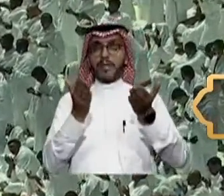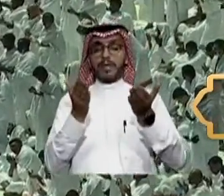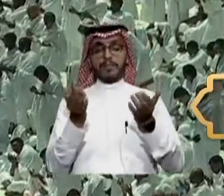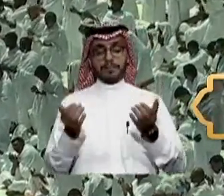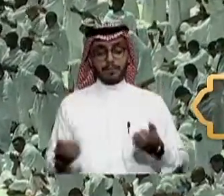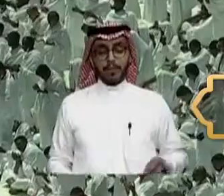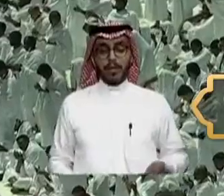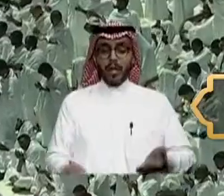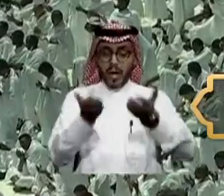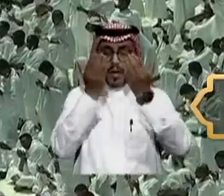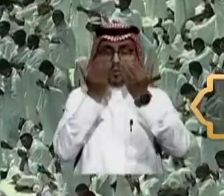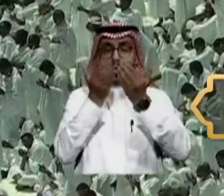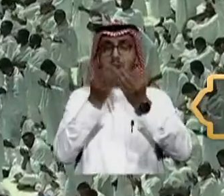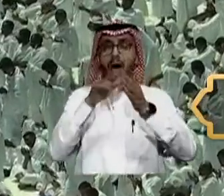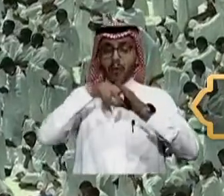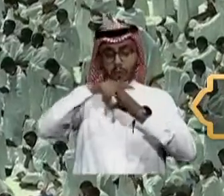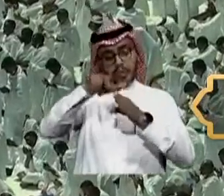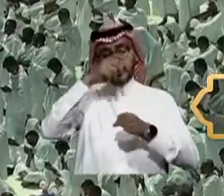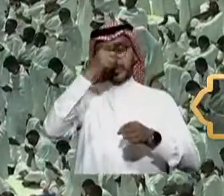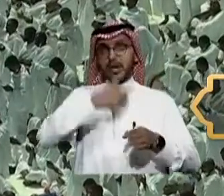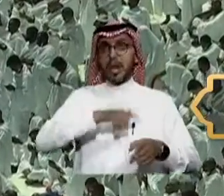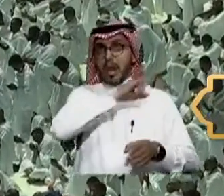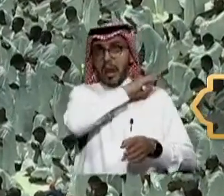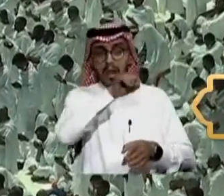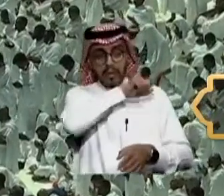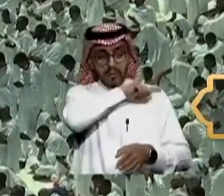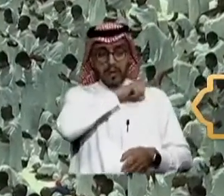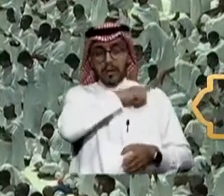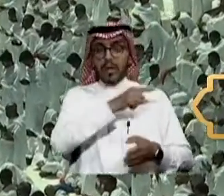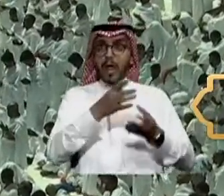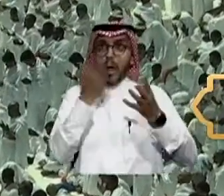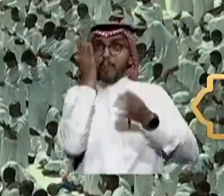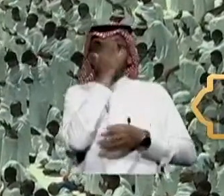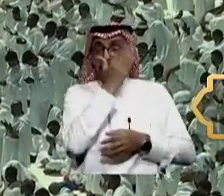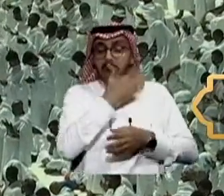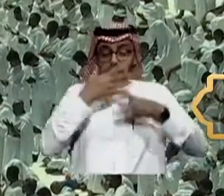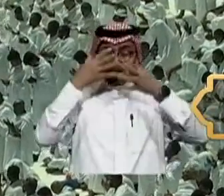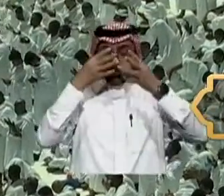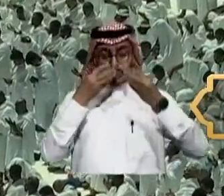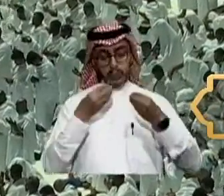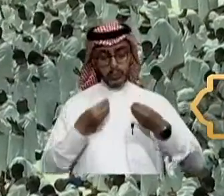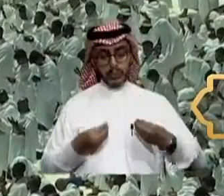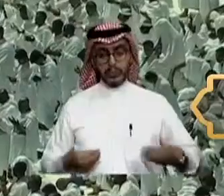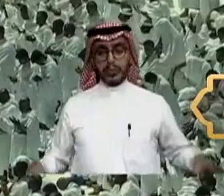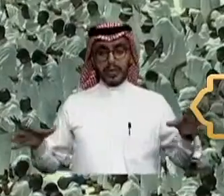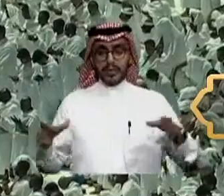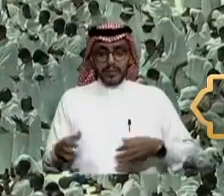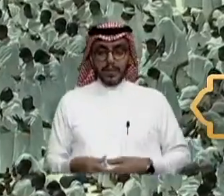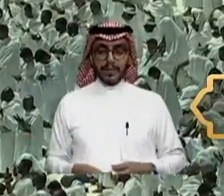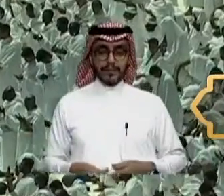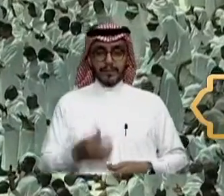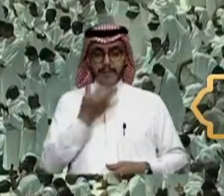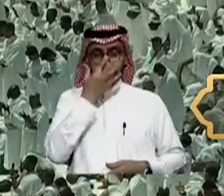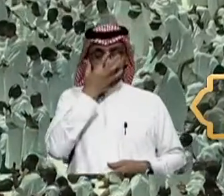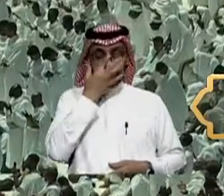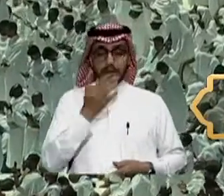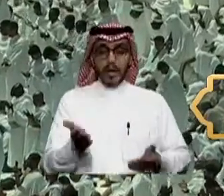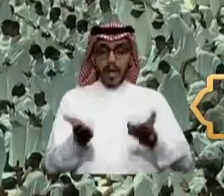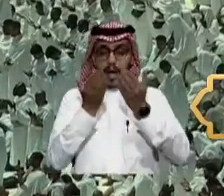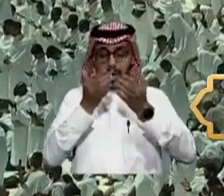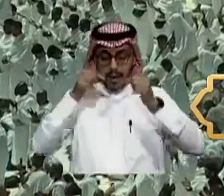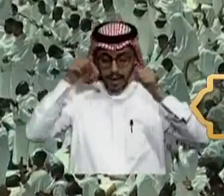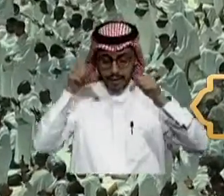العالمين ربنا ظلمنا انفسنا وان لم تغفر لنا وترحمنا لنكونن من الخاسرين